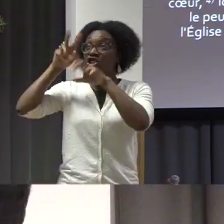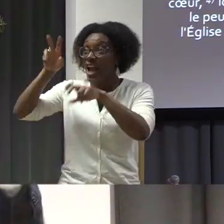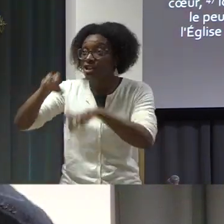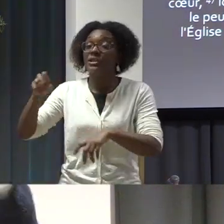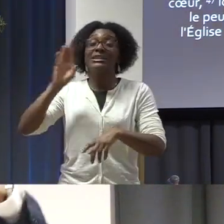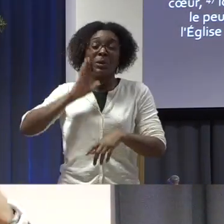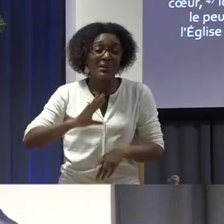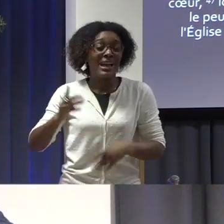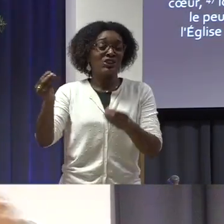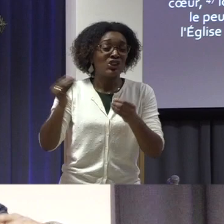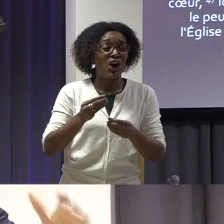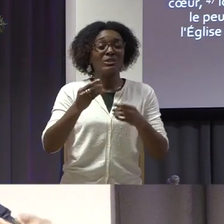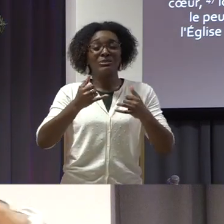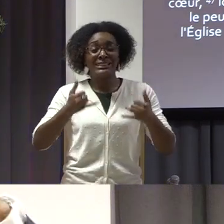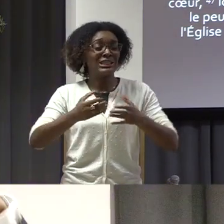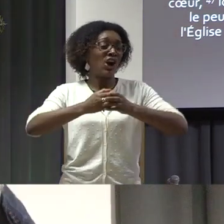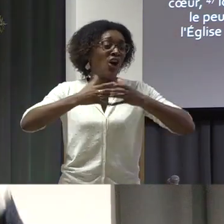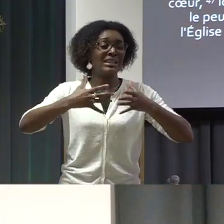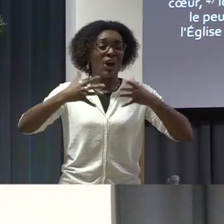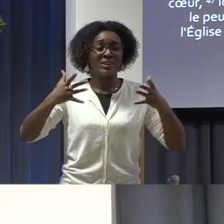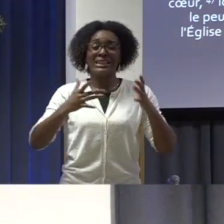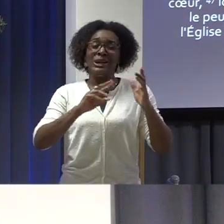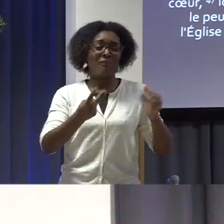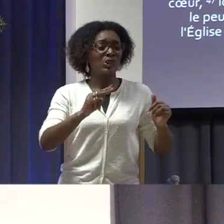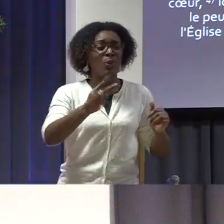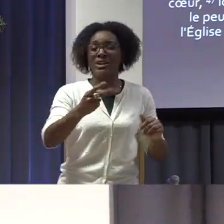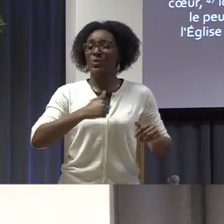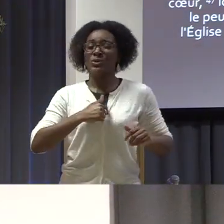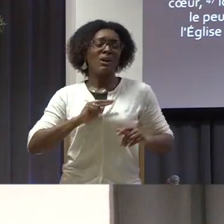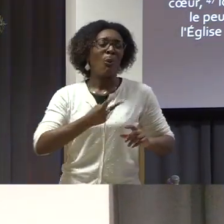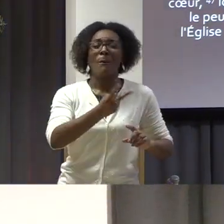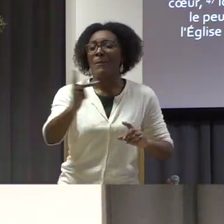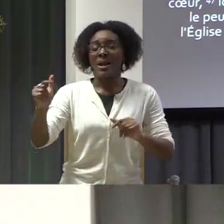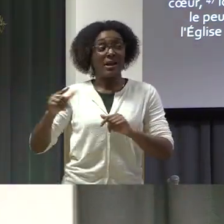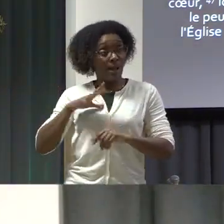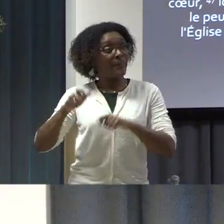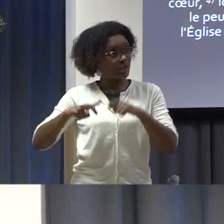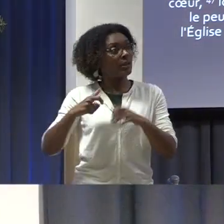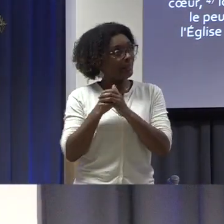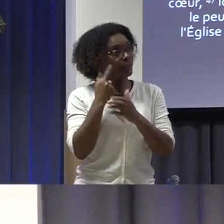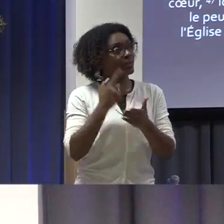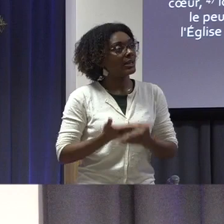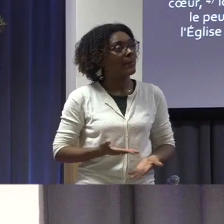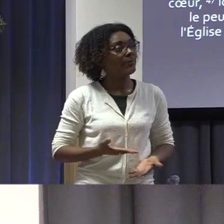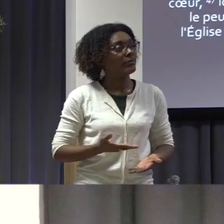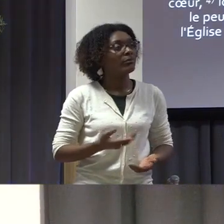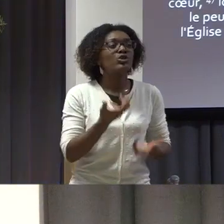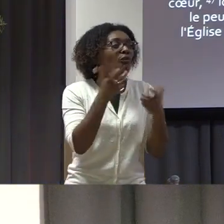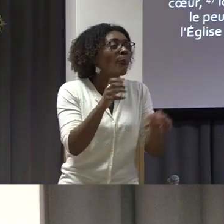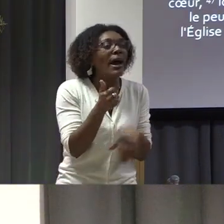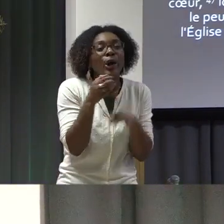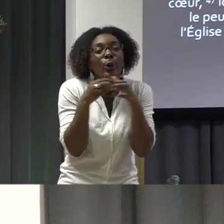s'est passé chez aig s'est jamais par hasard et un groupe qui le fait alors j'aimerais que ça ne soit pas simplement